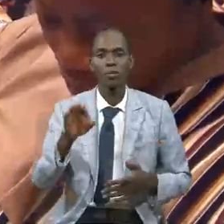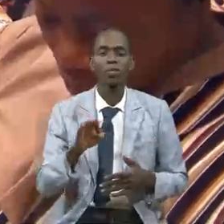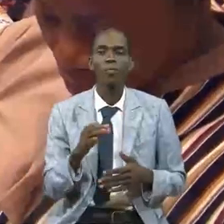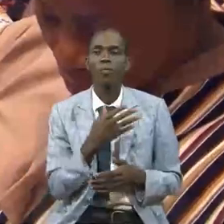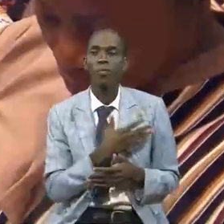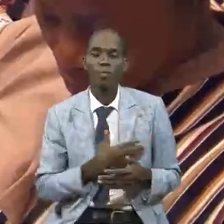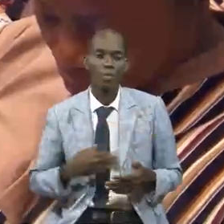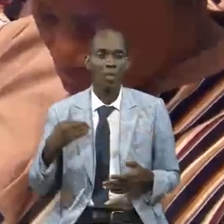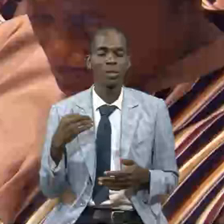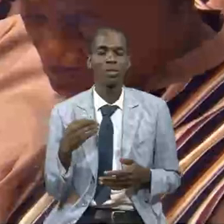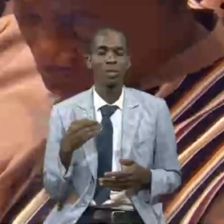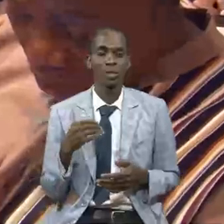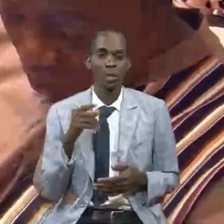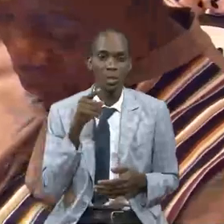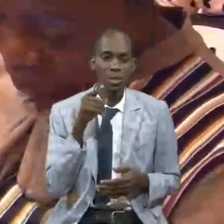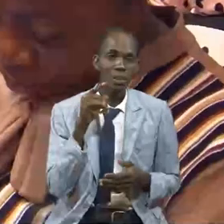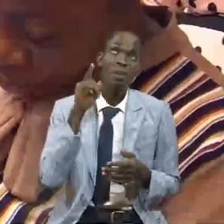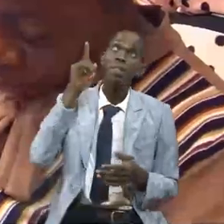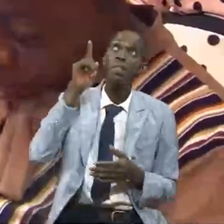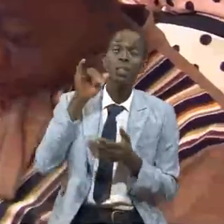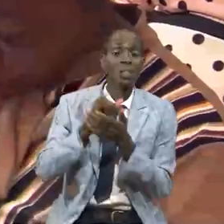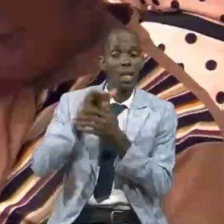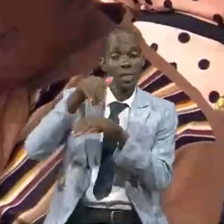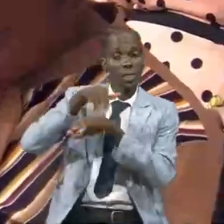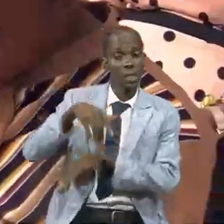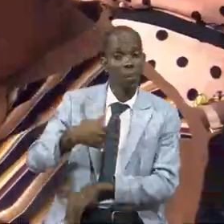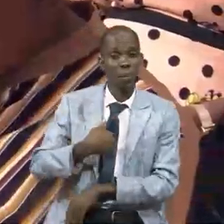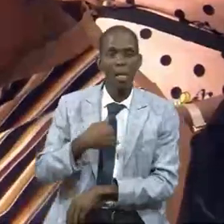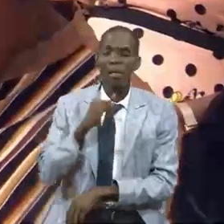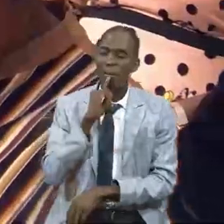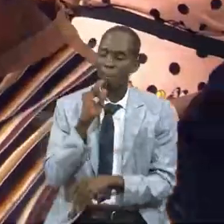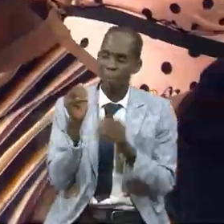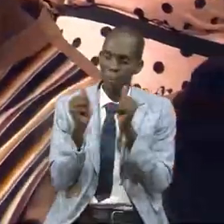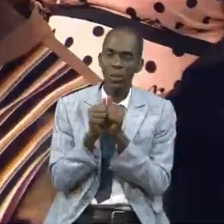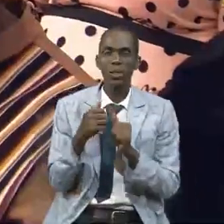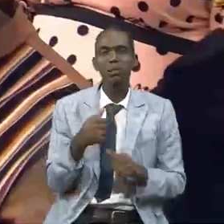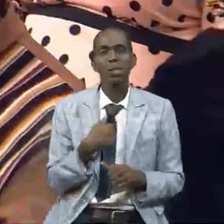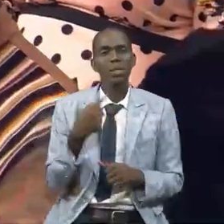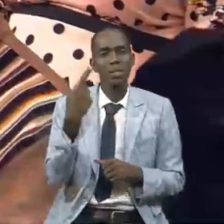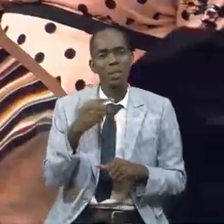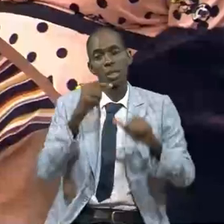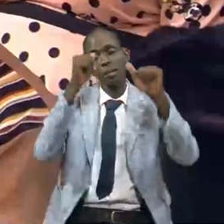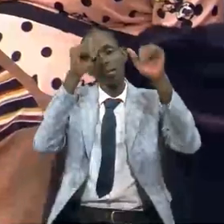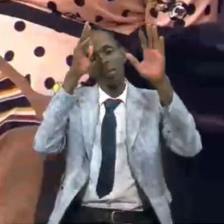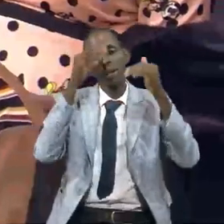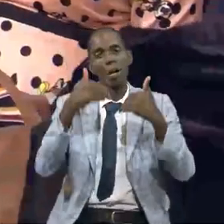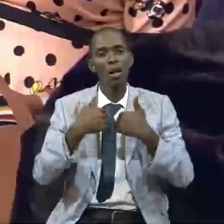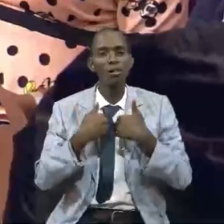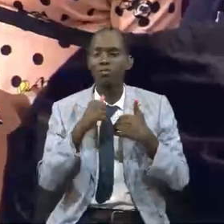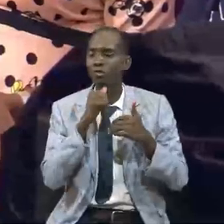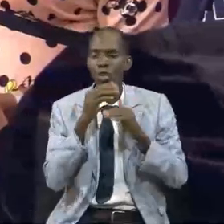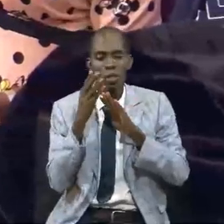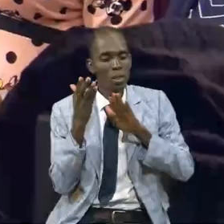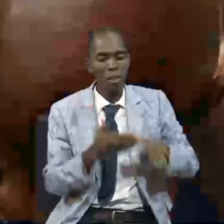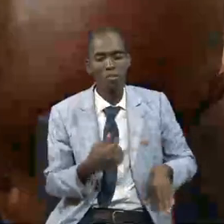dit, « Celui qui m'a envoyé est qu'avec moi, le Père.